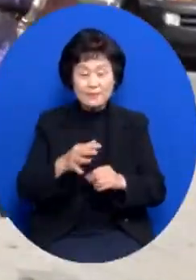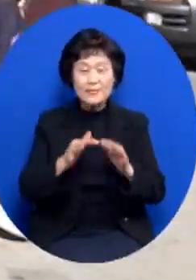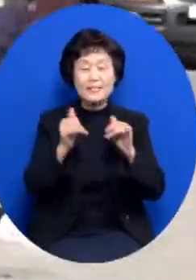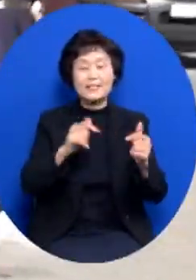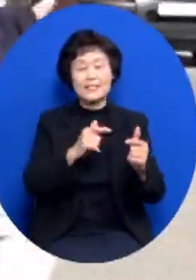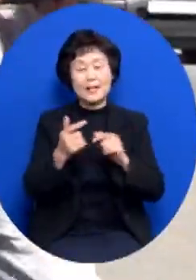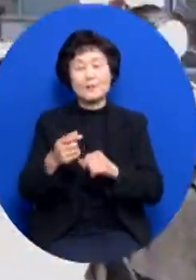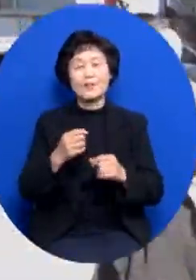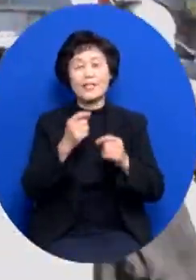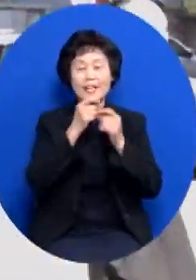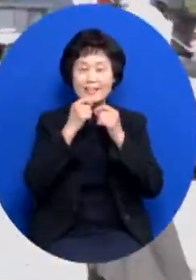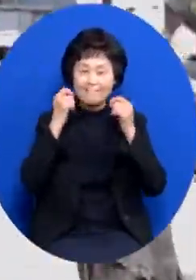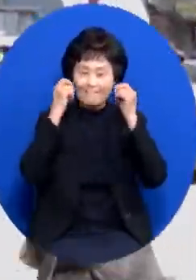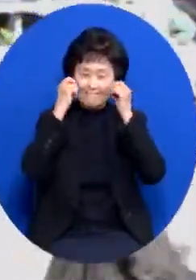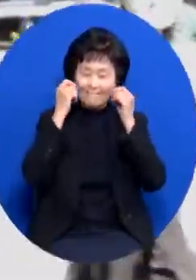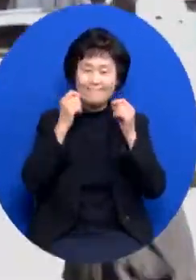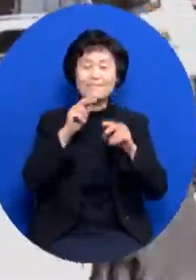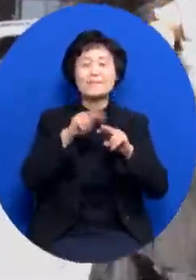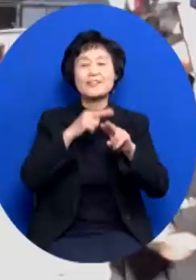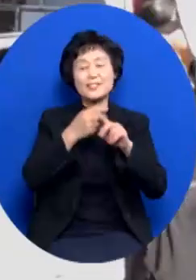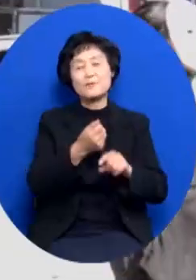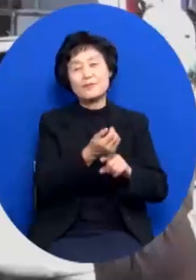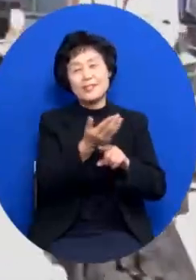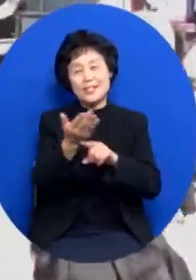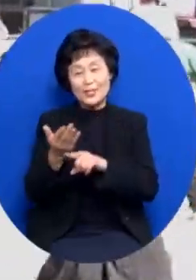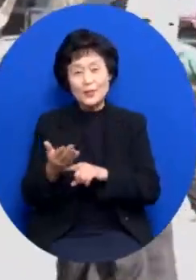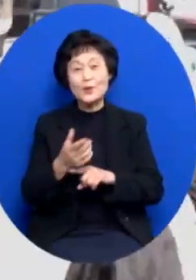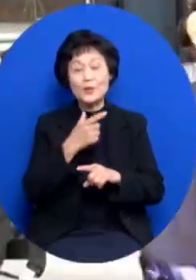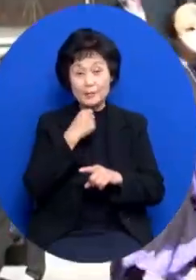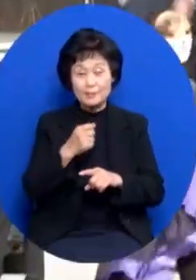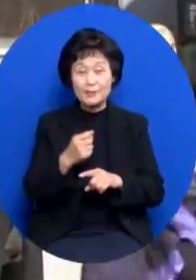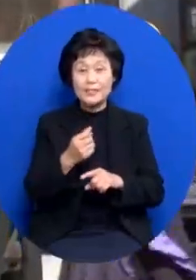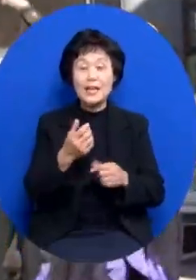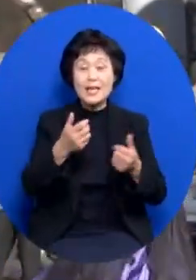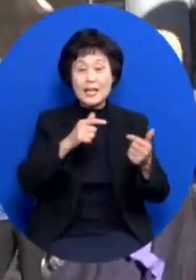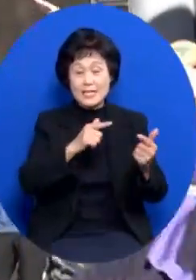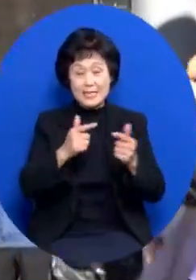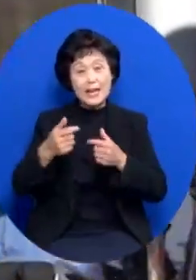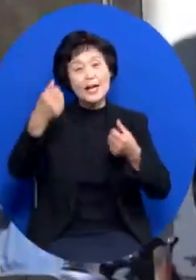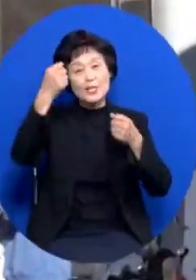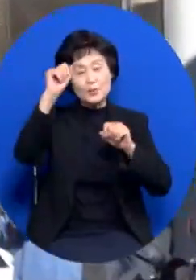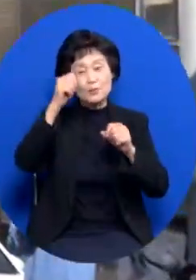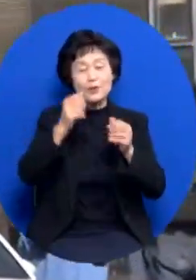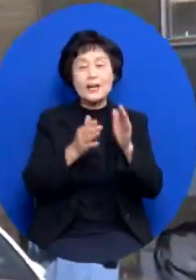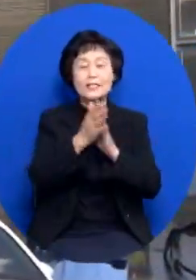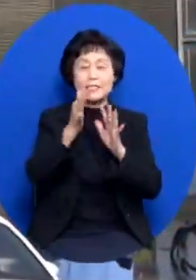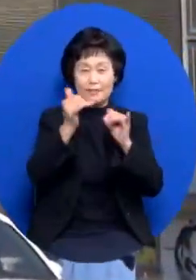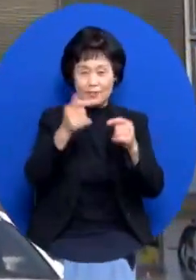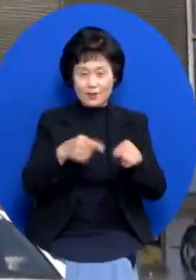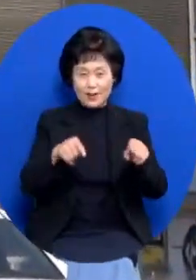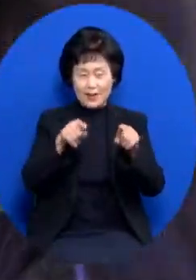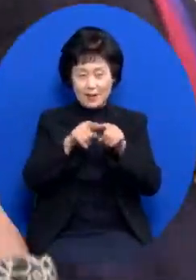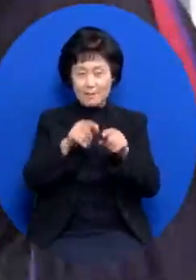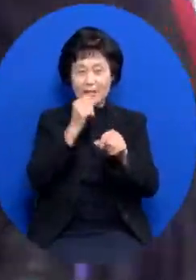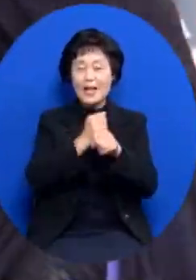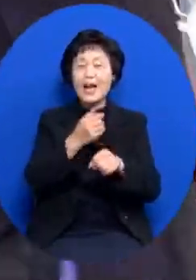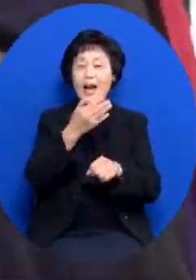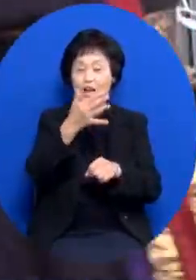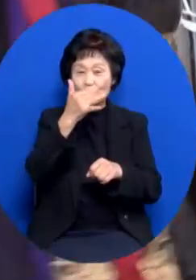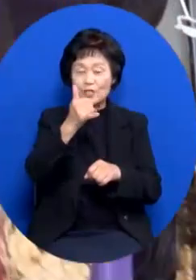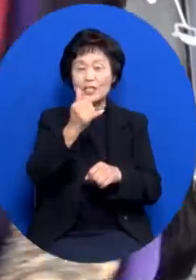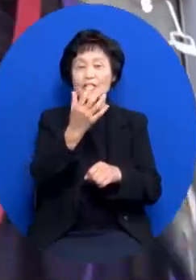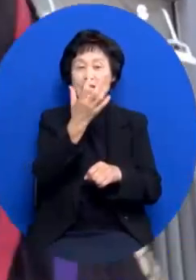선사합니다. 특히 탈놀이단의 정체성을 표현한 안무와 시민들과 함께 호흡할 수 있는 쉬운 동작들로